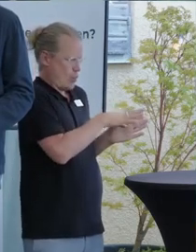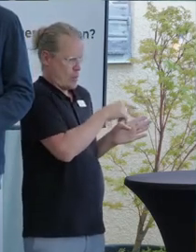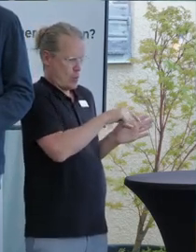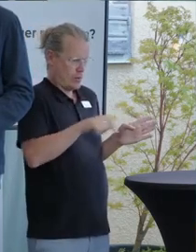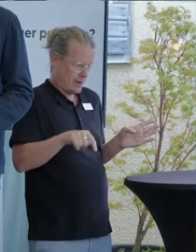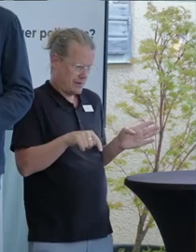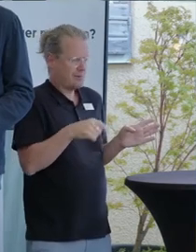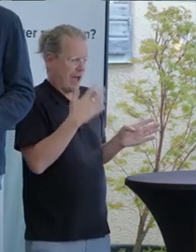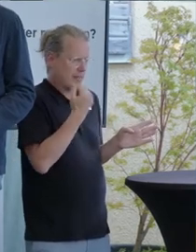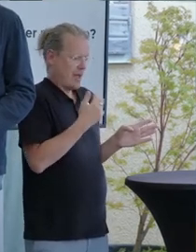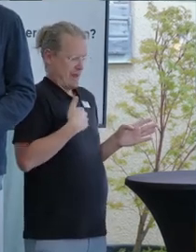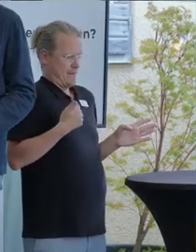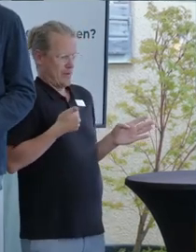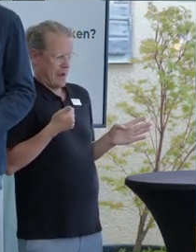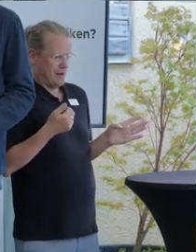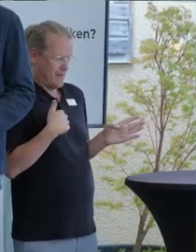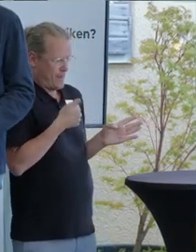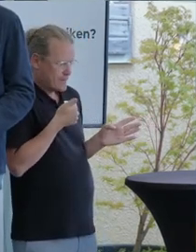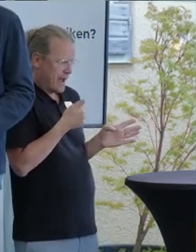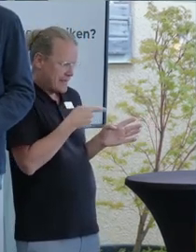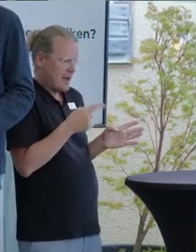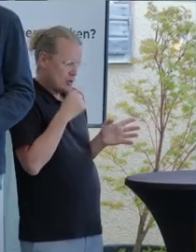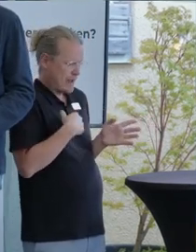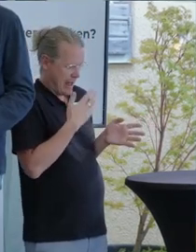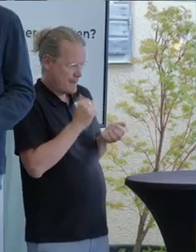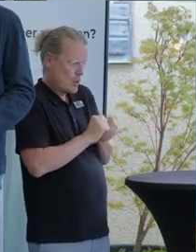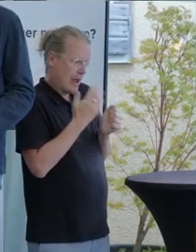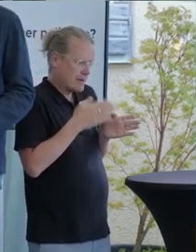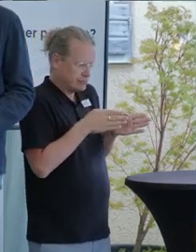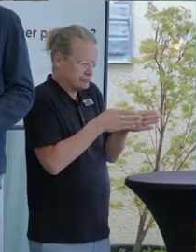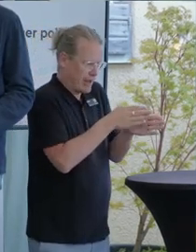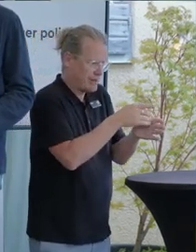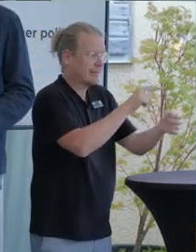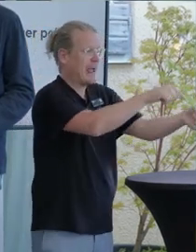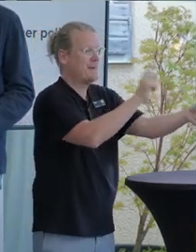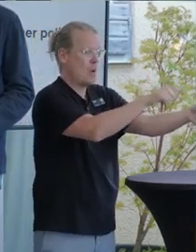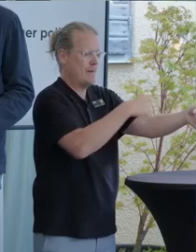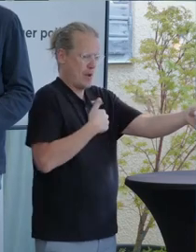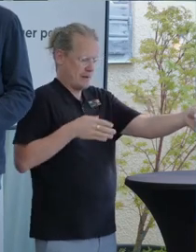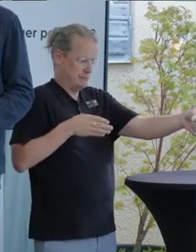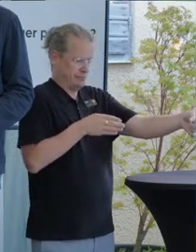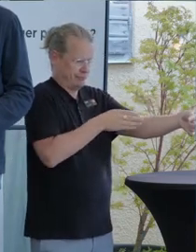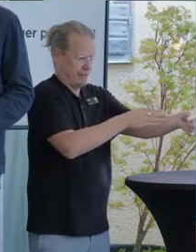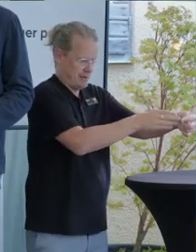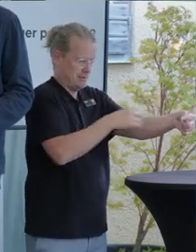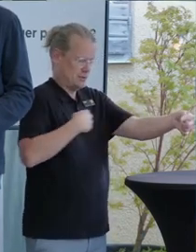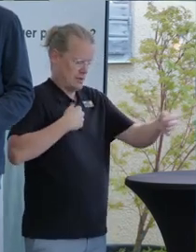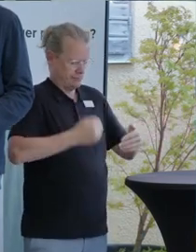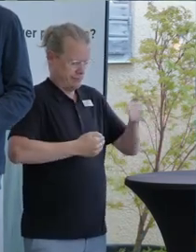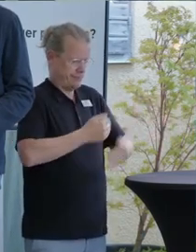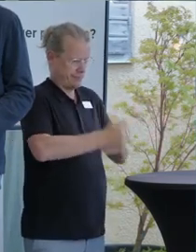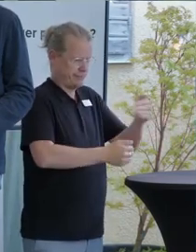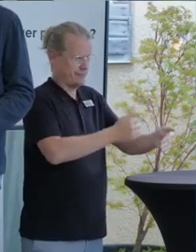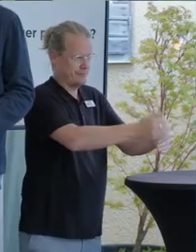att det är hit vi ska gå och här kommer vi leverera förutsättningar för att ta oss dit. Och då tycker jag materialrätten är en del av det. Vi har